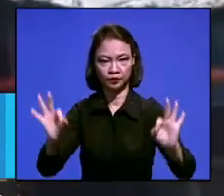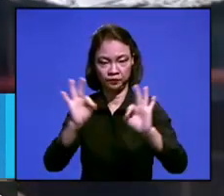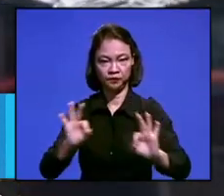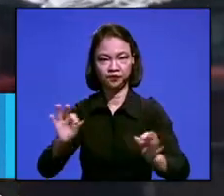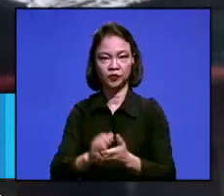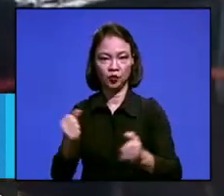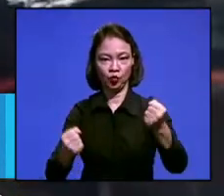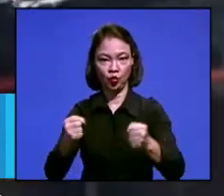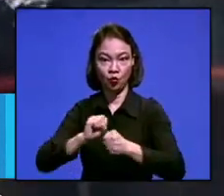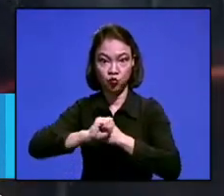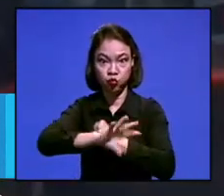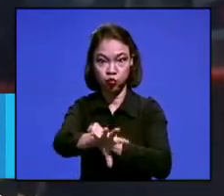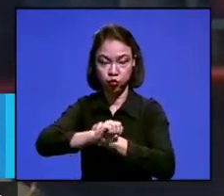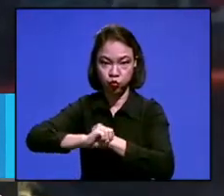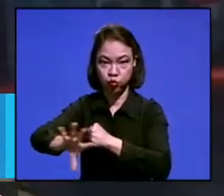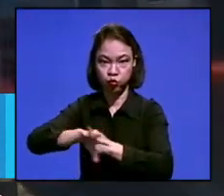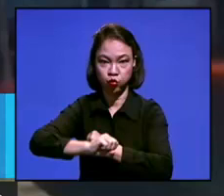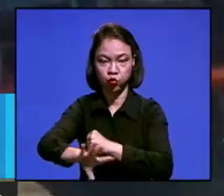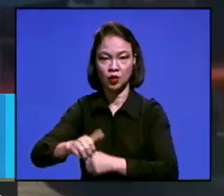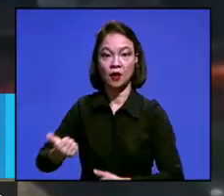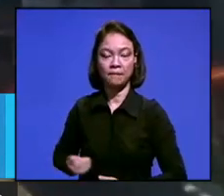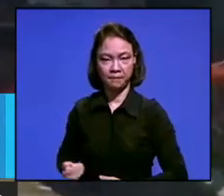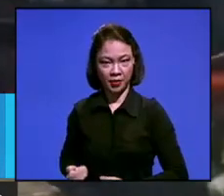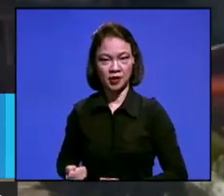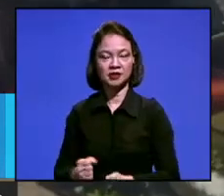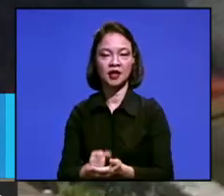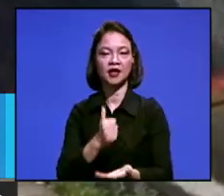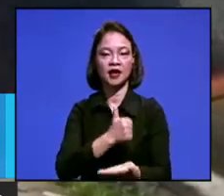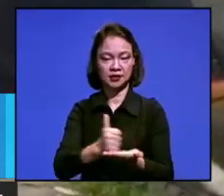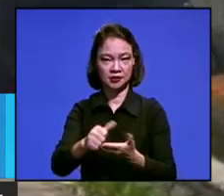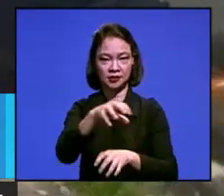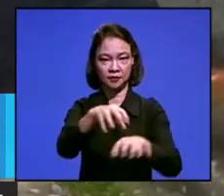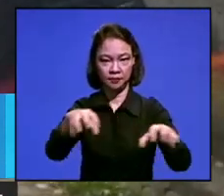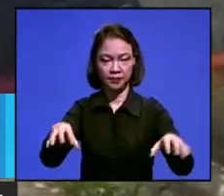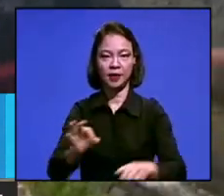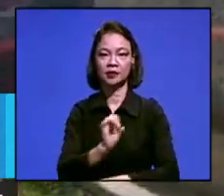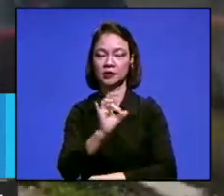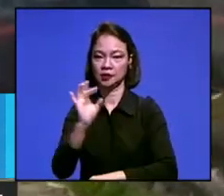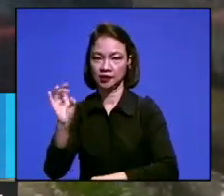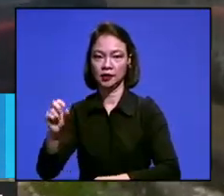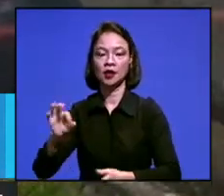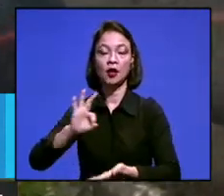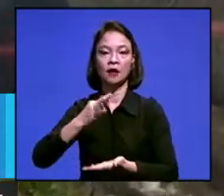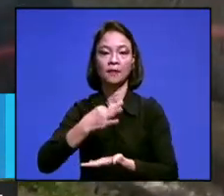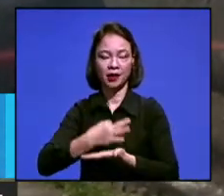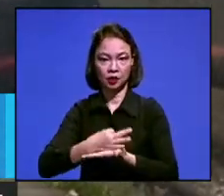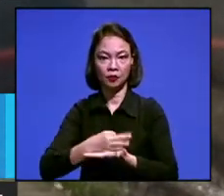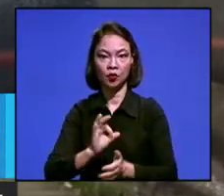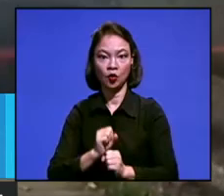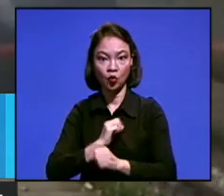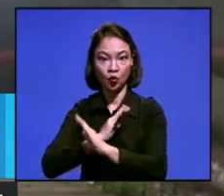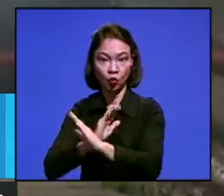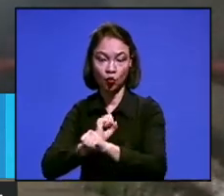kendaraan water cannon di sejumlah pasar tradisional dan tempat umum lainnya di Kota Mataram demi menghentikan penyebaran virus